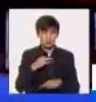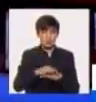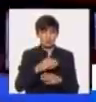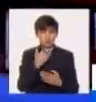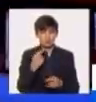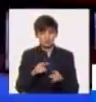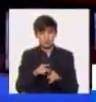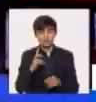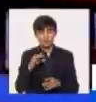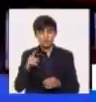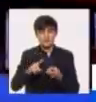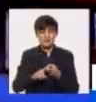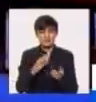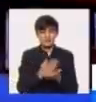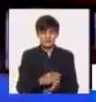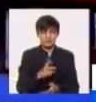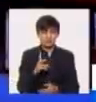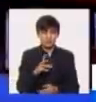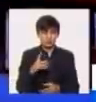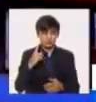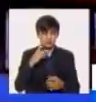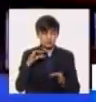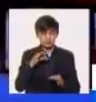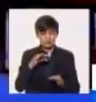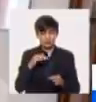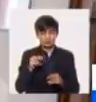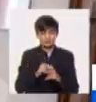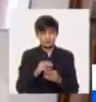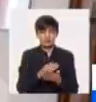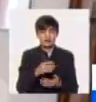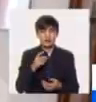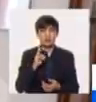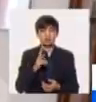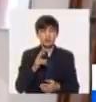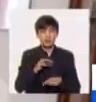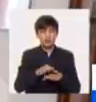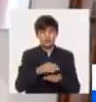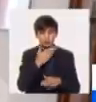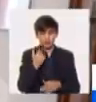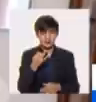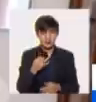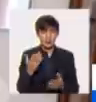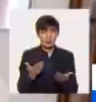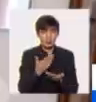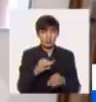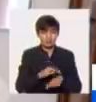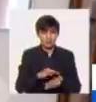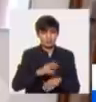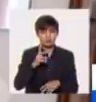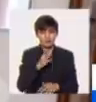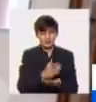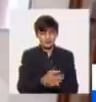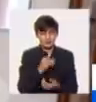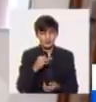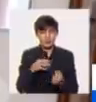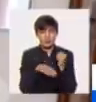солай ма? Жоқ, клиникасы белгілер жоқ, және аурудың жеңіл түрімен ауырлатындар соңғы